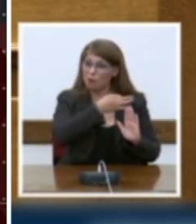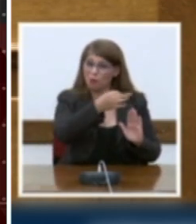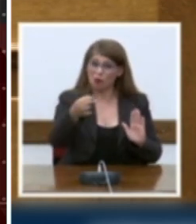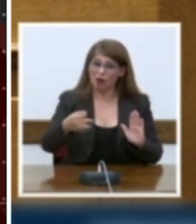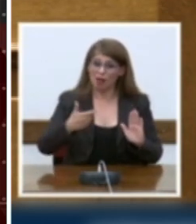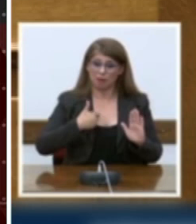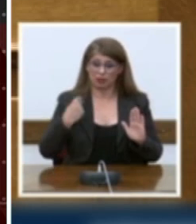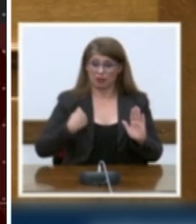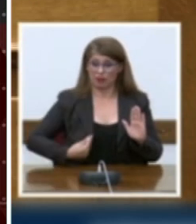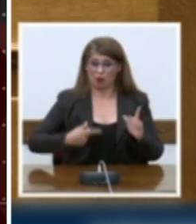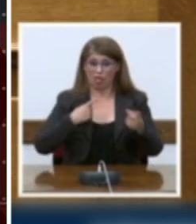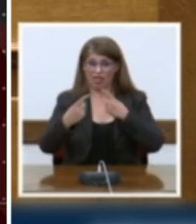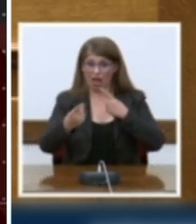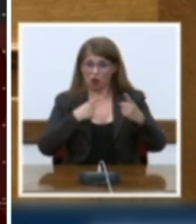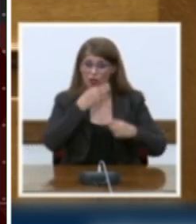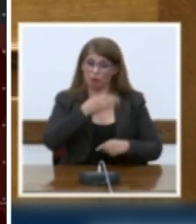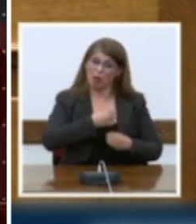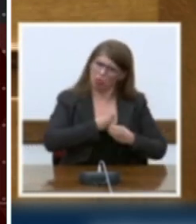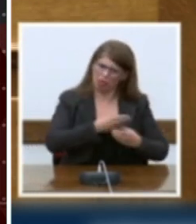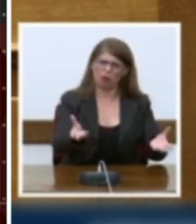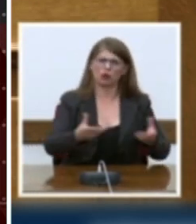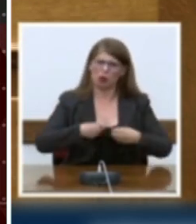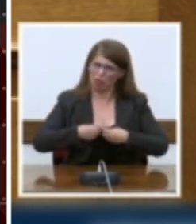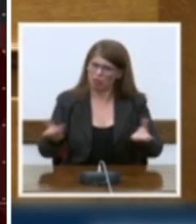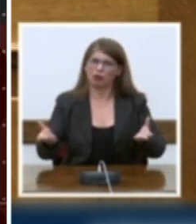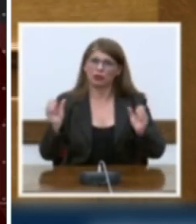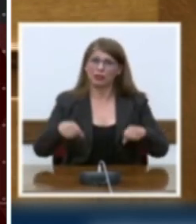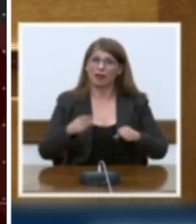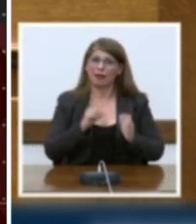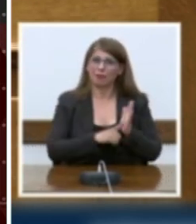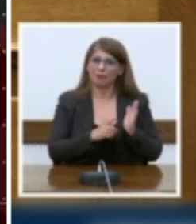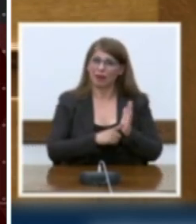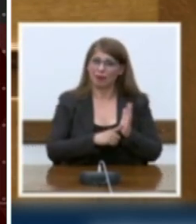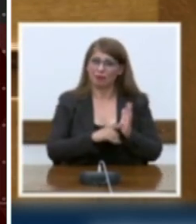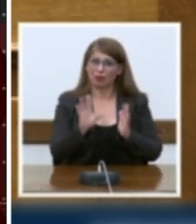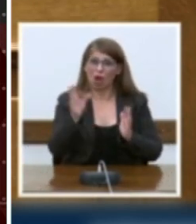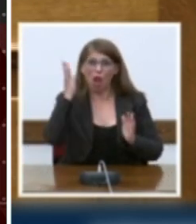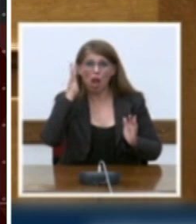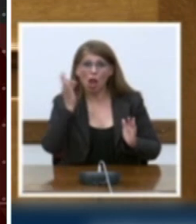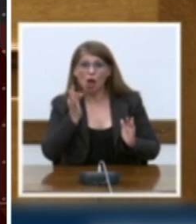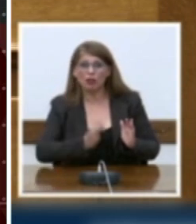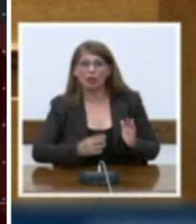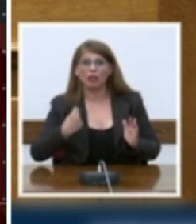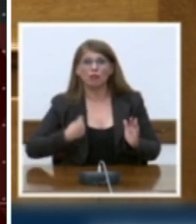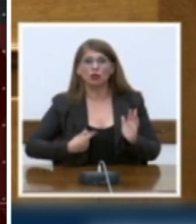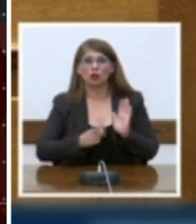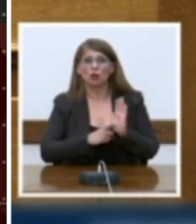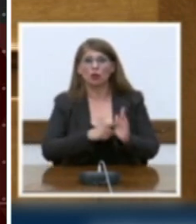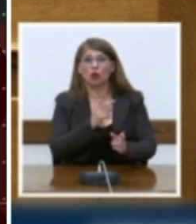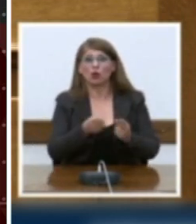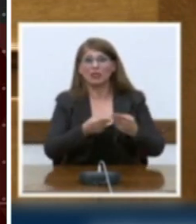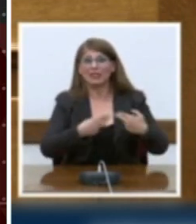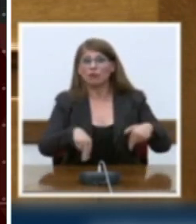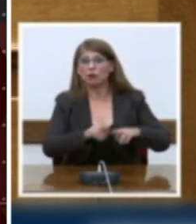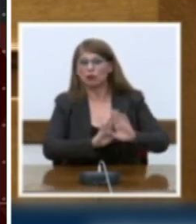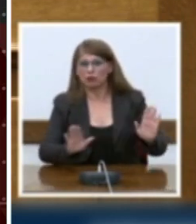περισσότερο νομίζουν ότι μετράει η ουσία και λιγότερο μετράει η επικοινωνία. Δεν θα διαφωνήσω ότι η ουσία μετράει,